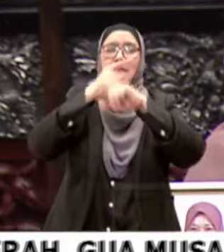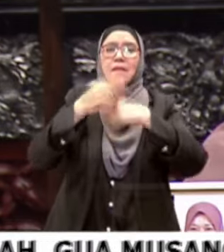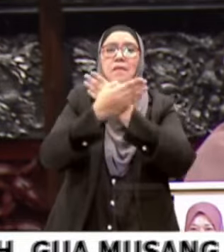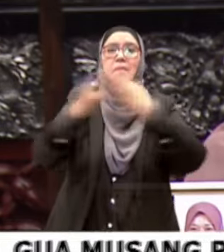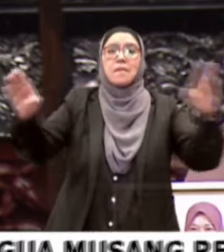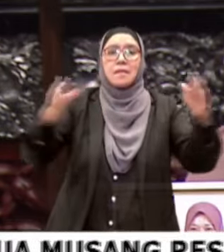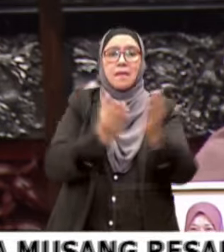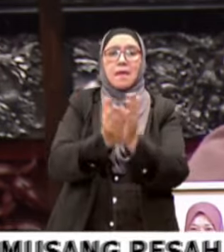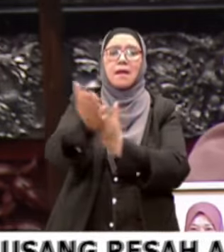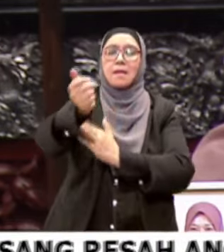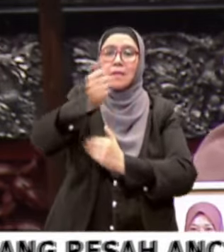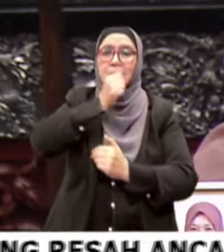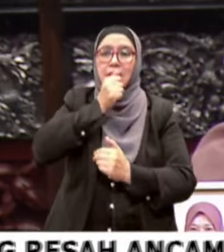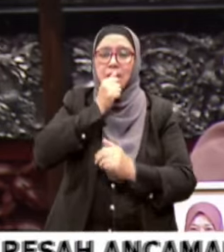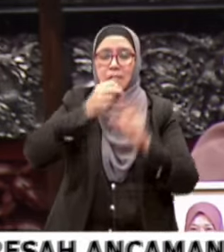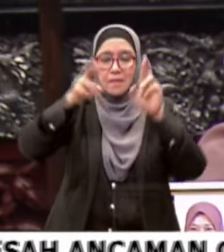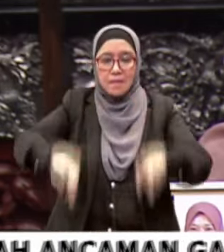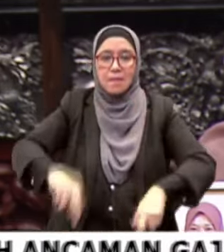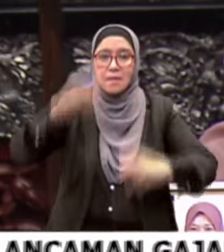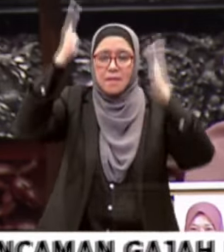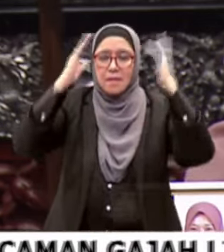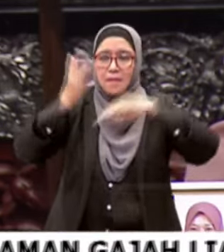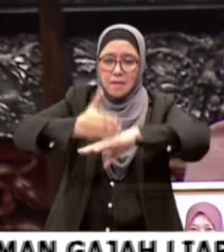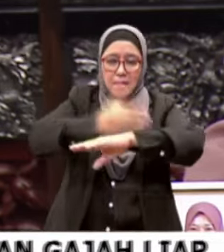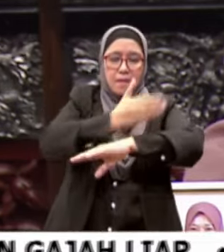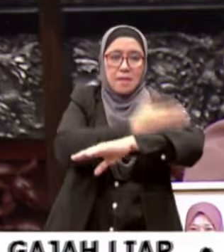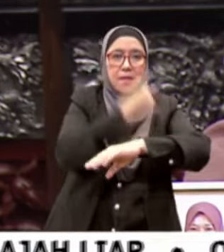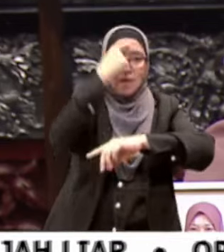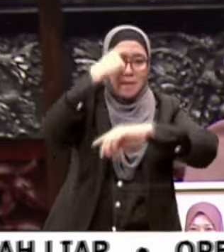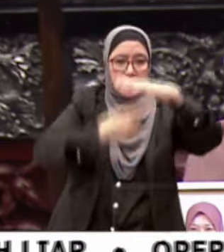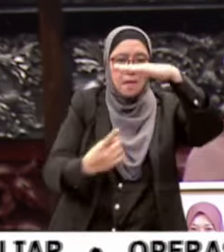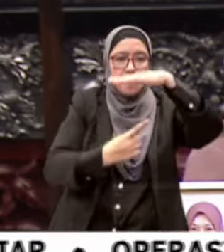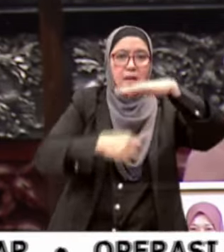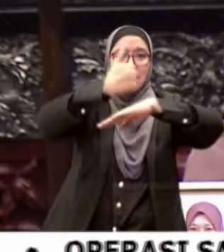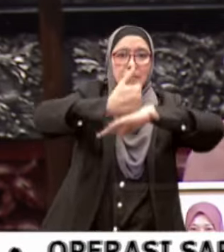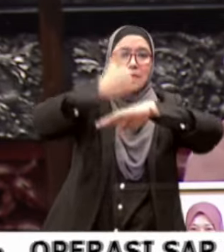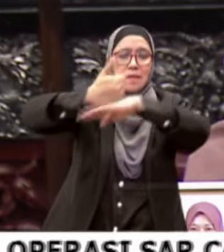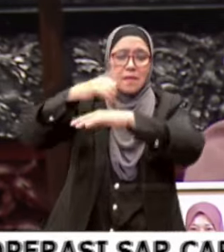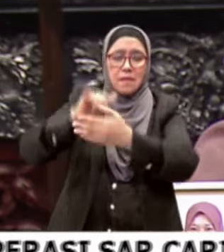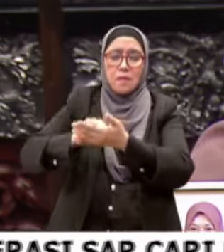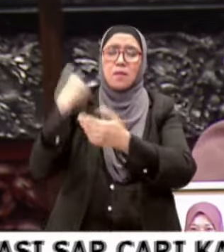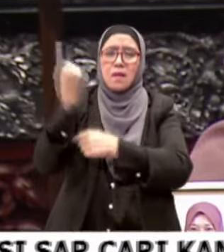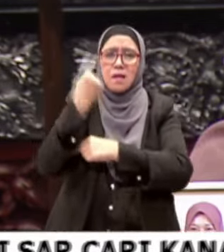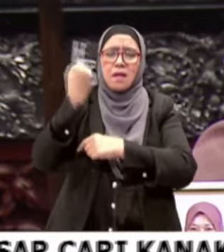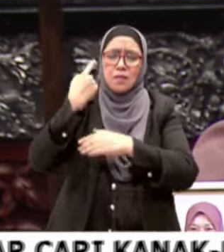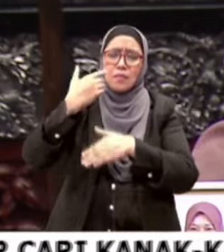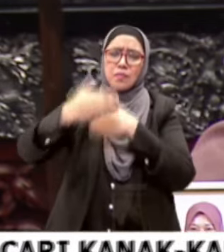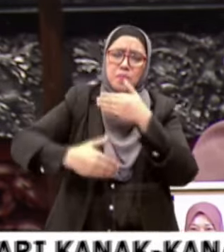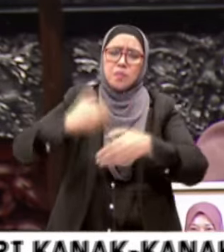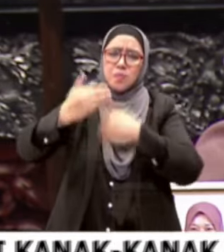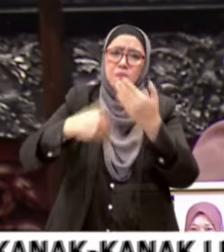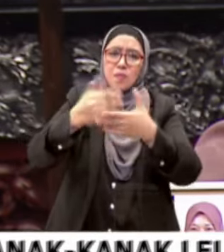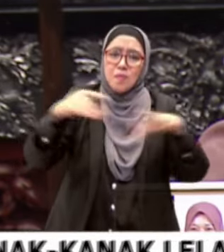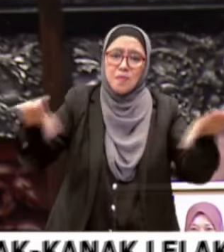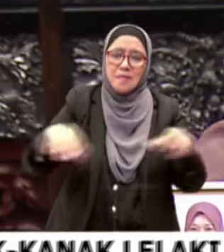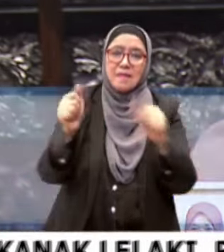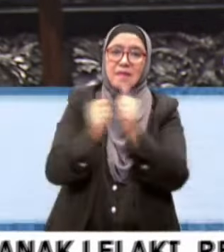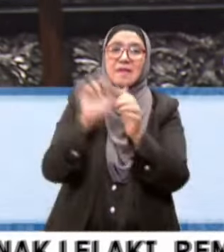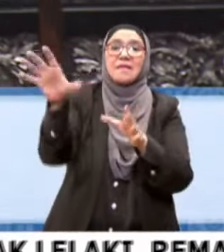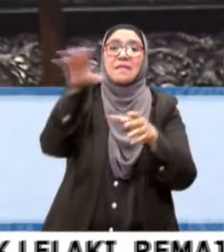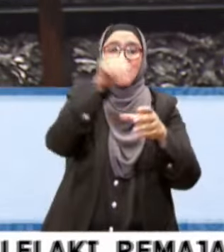Indonesia Kenapa baikan ke atas dasar-dasar yang telah dibentuk Sentosa dilaksanakan dengan mengambil kira penyertaan